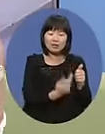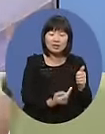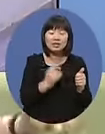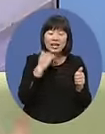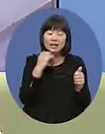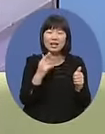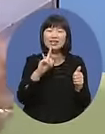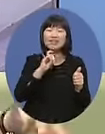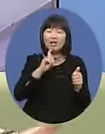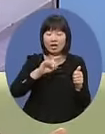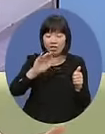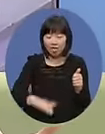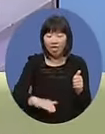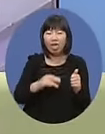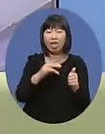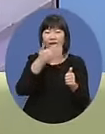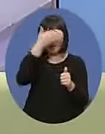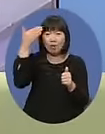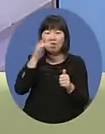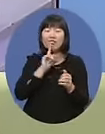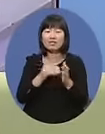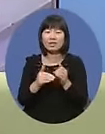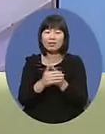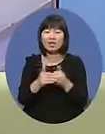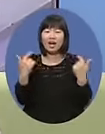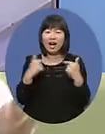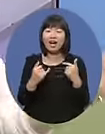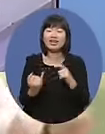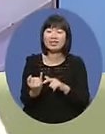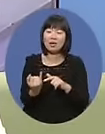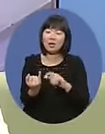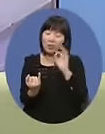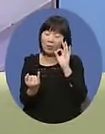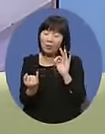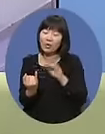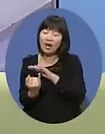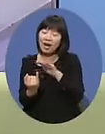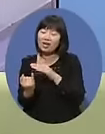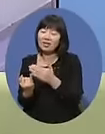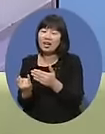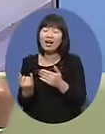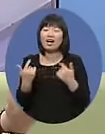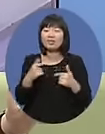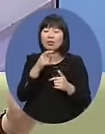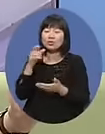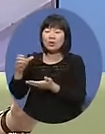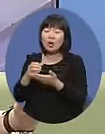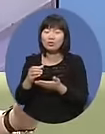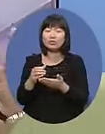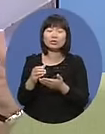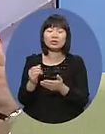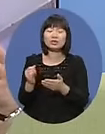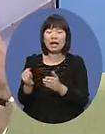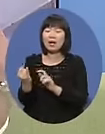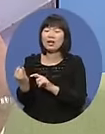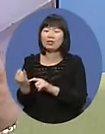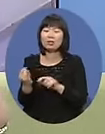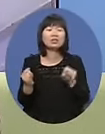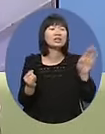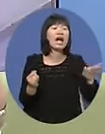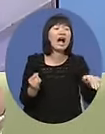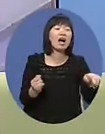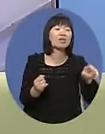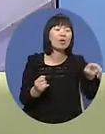보기엔 애처롭고 안쓰럽죠. 네. 그러니까 늘 동서가 물을 하나 떠도 예, 네가 좀 떠와라. 늘 그러시는 거예요. 근데